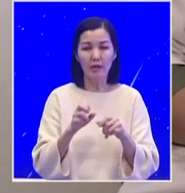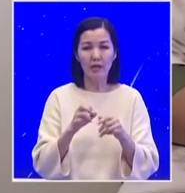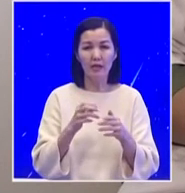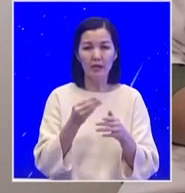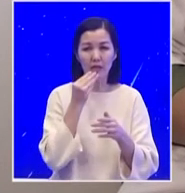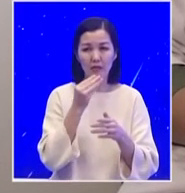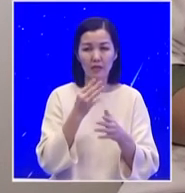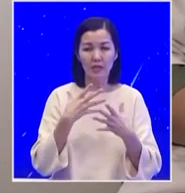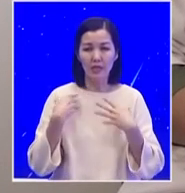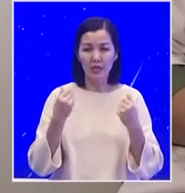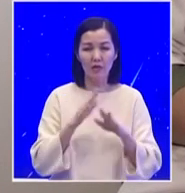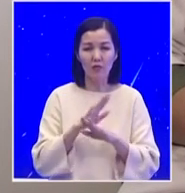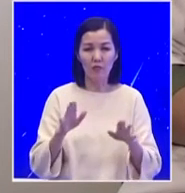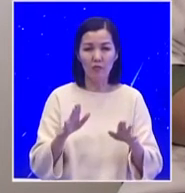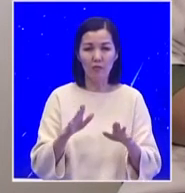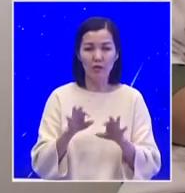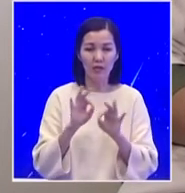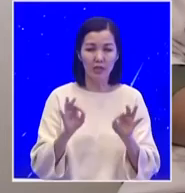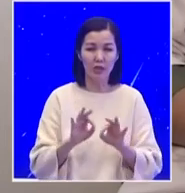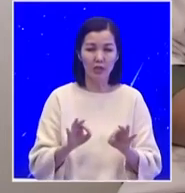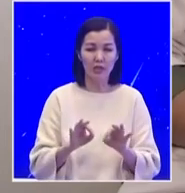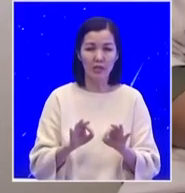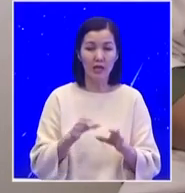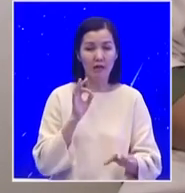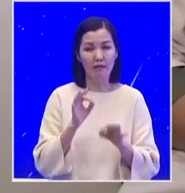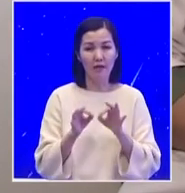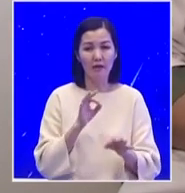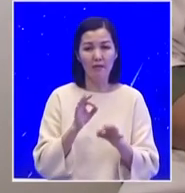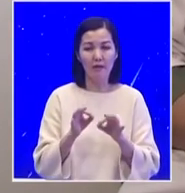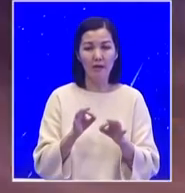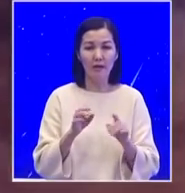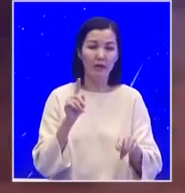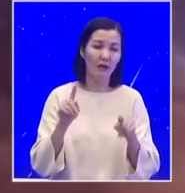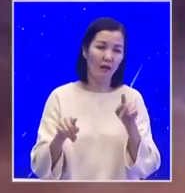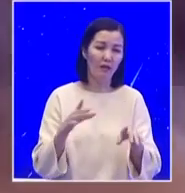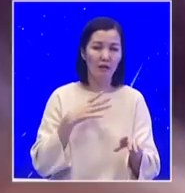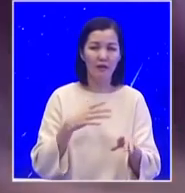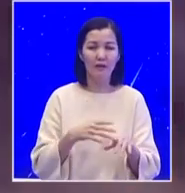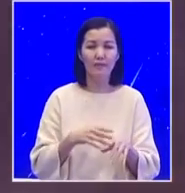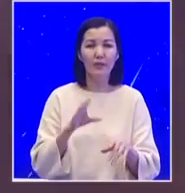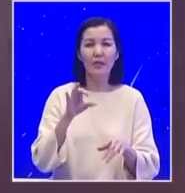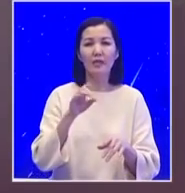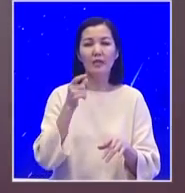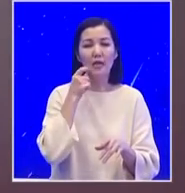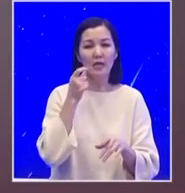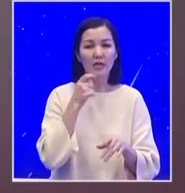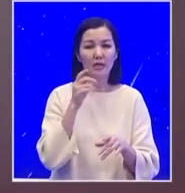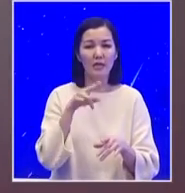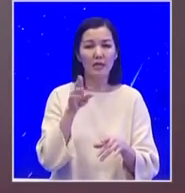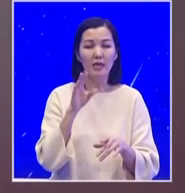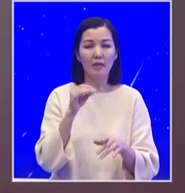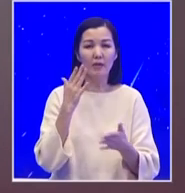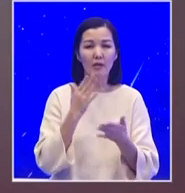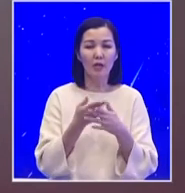недоедания и нездорового образа жизни нормальный уровень сахара в крови – явление редкое. Сахарный диабет – это заболевание, которое